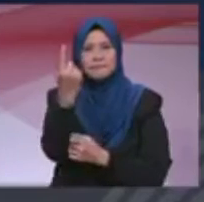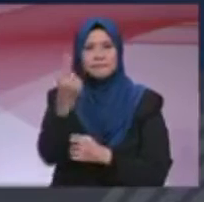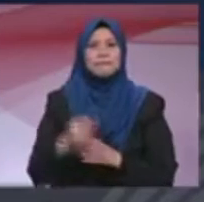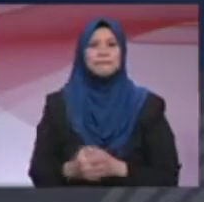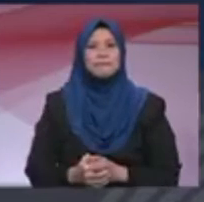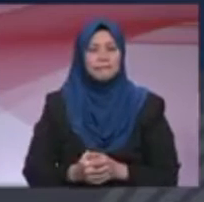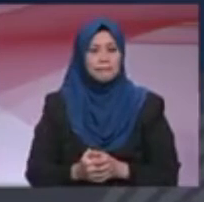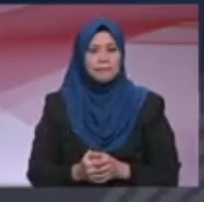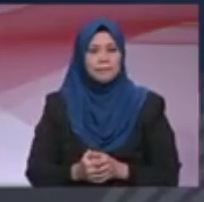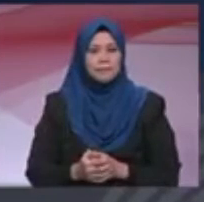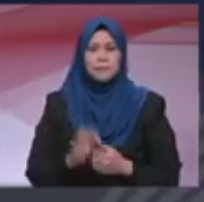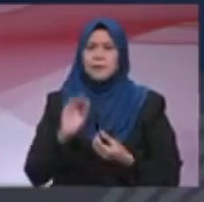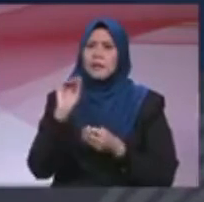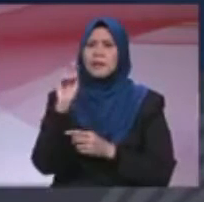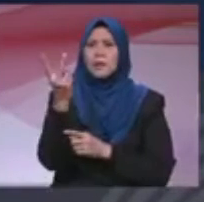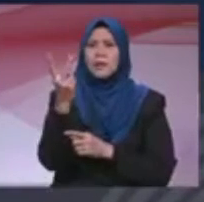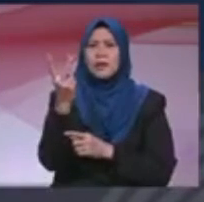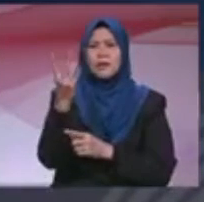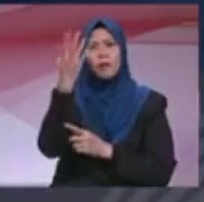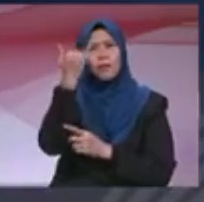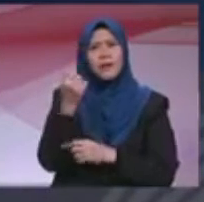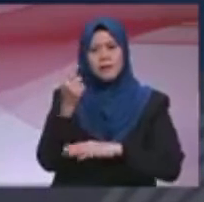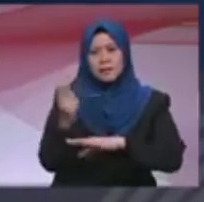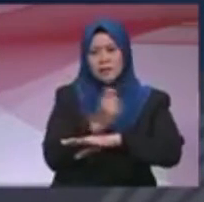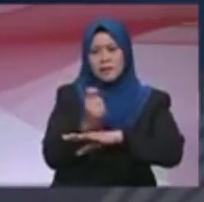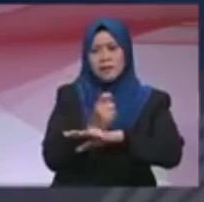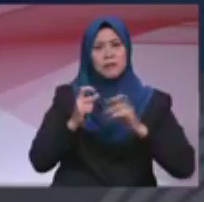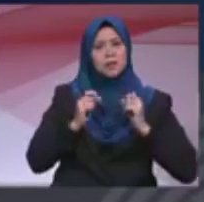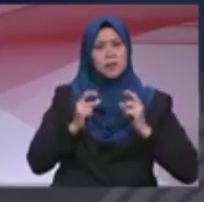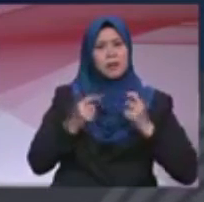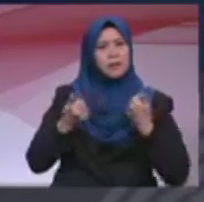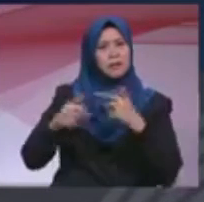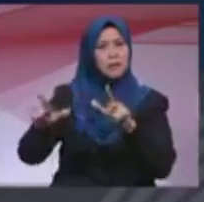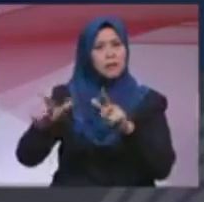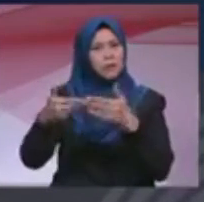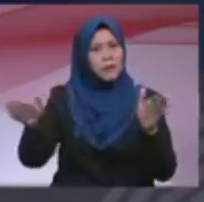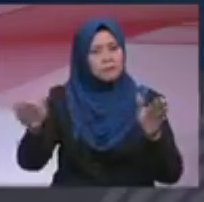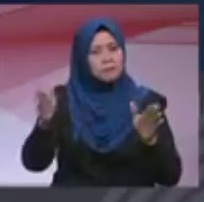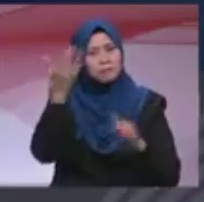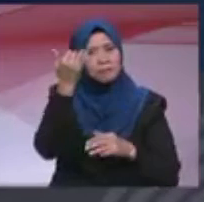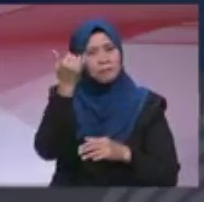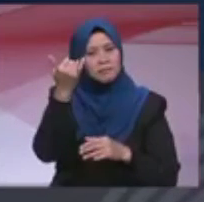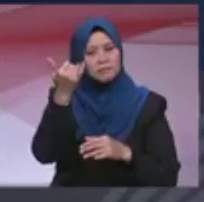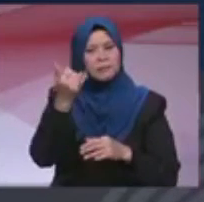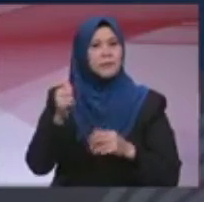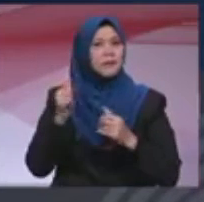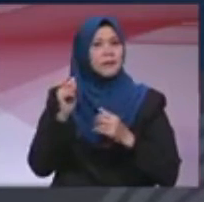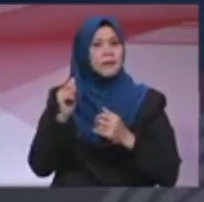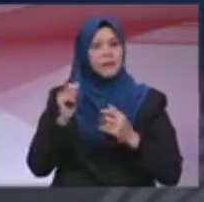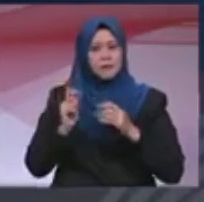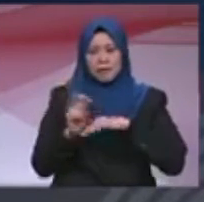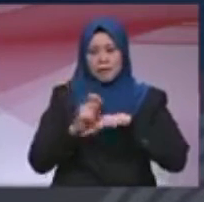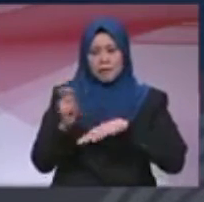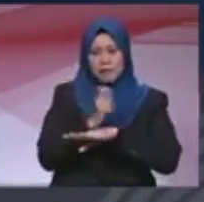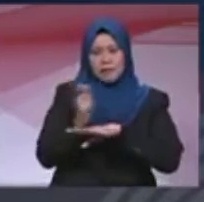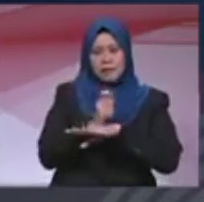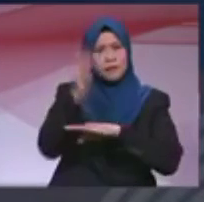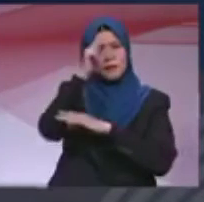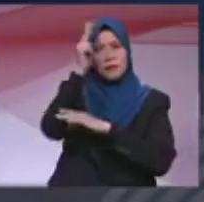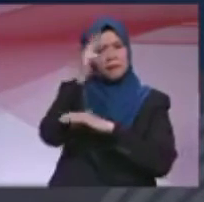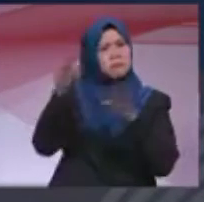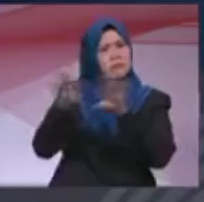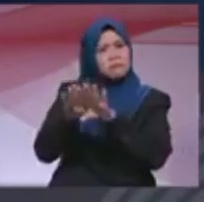Okey. Yang kedua, kenapa hanya tadika swasta saja yang dibenarkan untuk dibuka dan kenapa tak tadika kerajaan dan lain-lain?